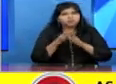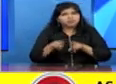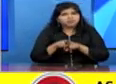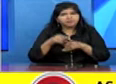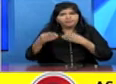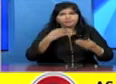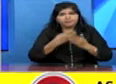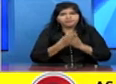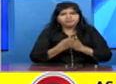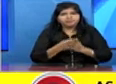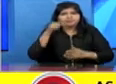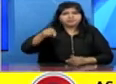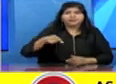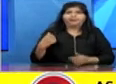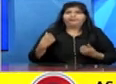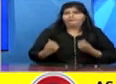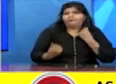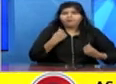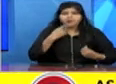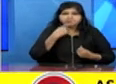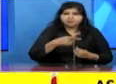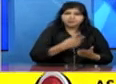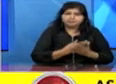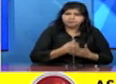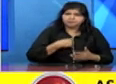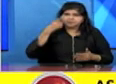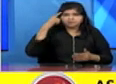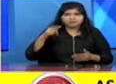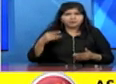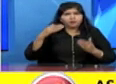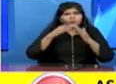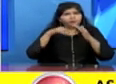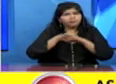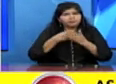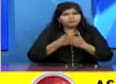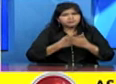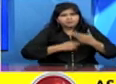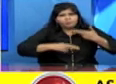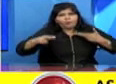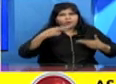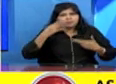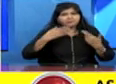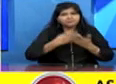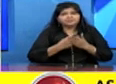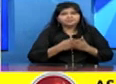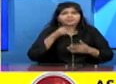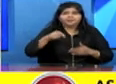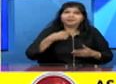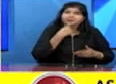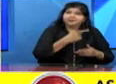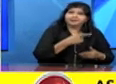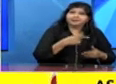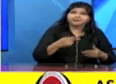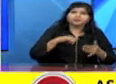है। जहाँ तक फिटनेस की बात है, मुझे लगता है कि बात लंबी हो जाएगी, तो मैं ऐसा करता हूँ कि